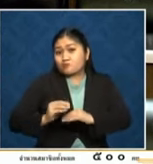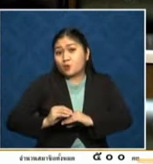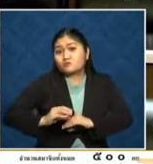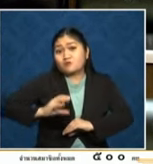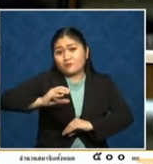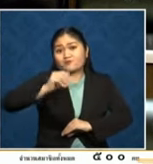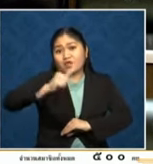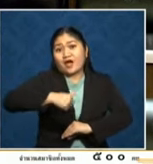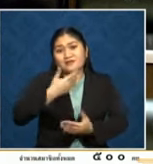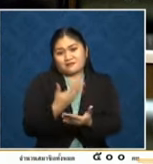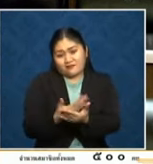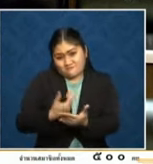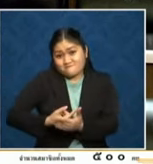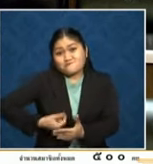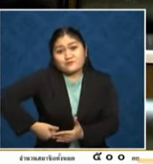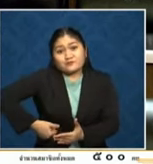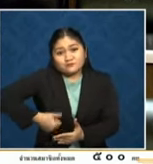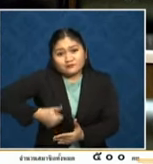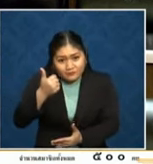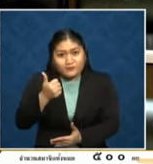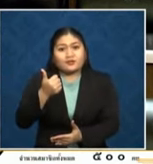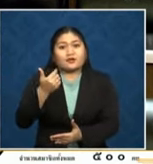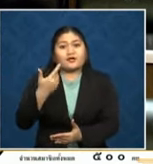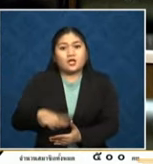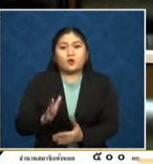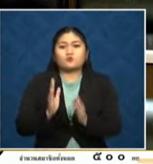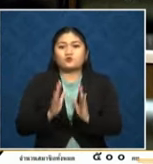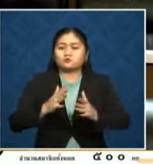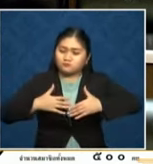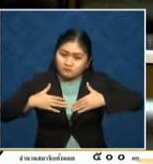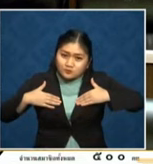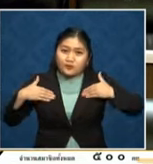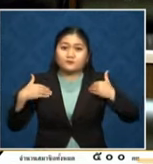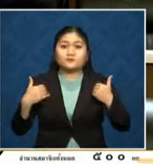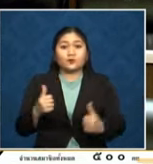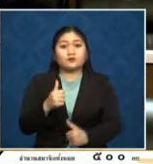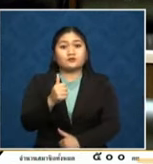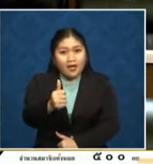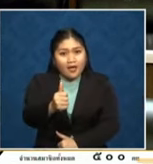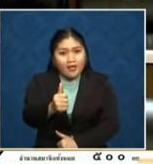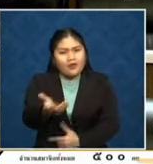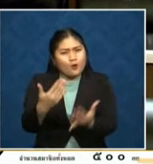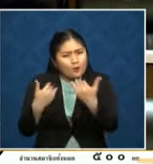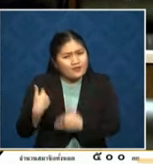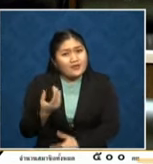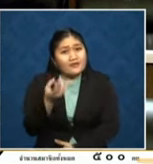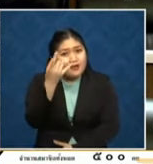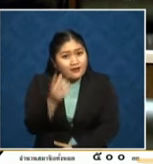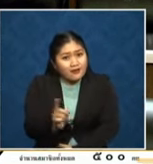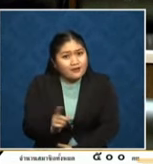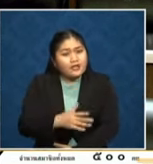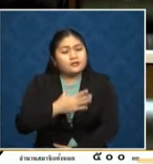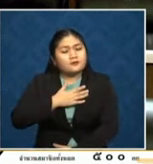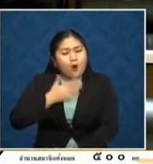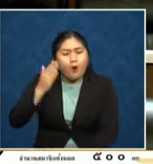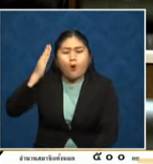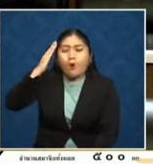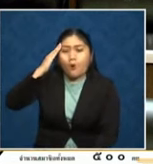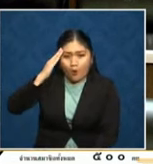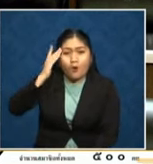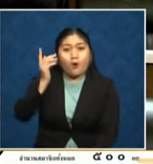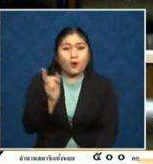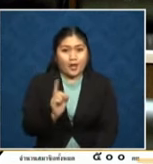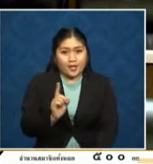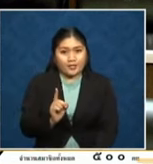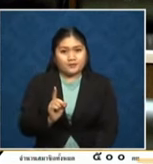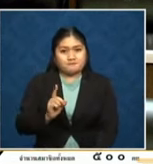างราคาดีพี่น้องเกษตรกรชาวสวนยางก็มีความสุขครับและอีกสิ่งหนึ่งครับวันนี้เท่าที่ผมทราบมานะครับ